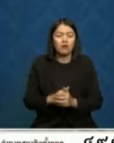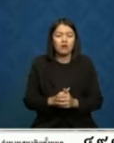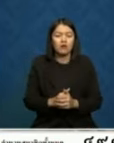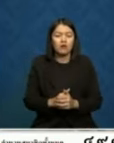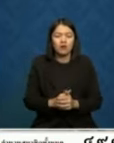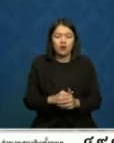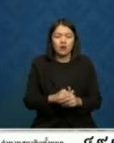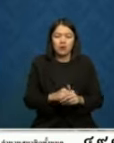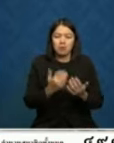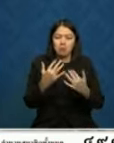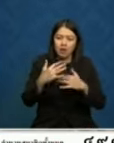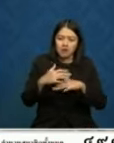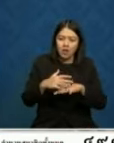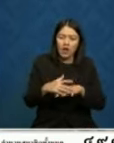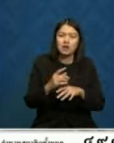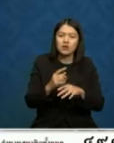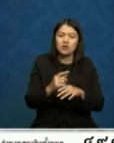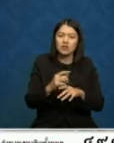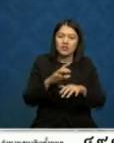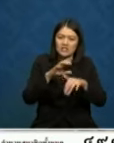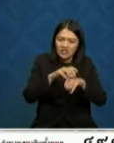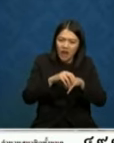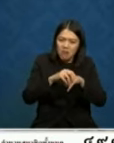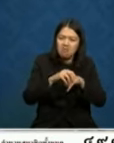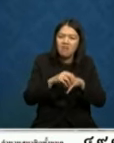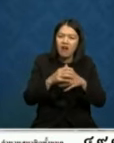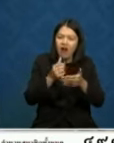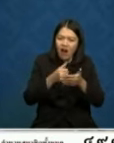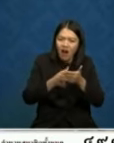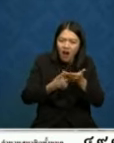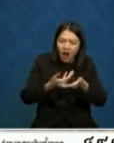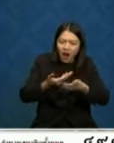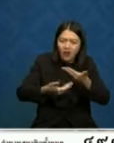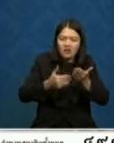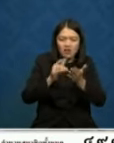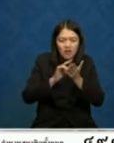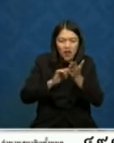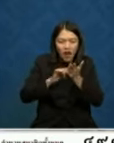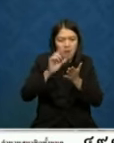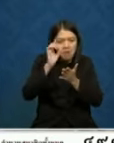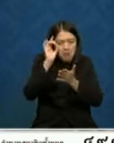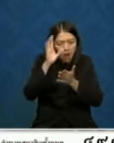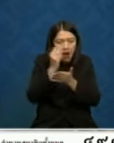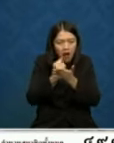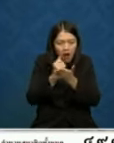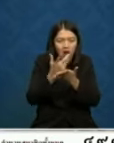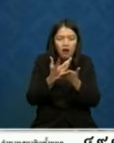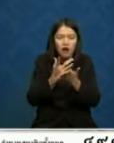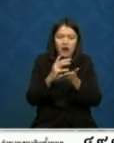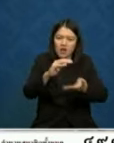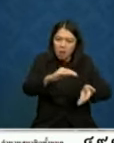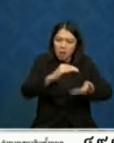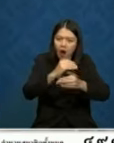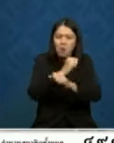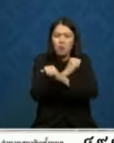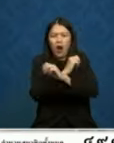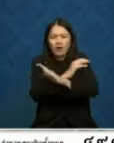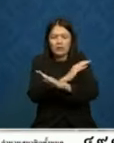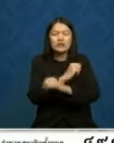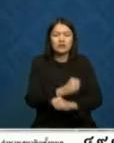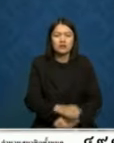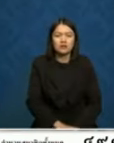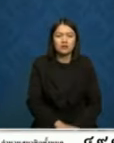พหลักในการประสานงานทั้งด้านปราบปรามนักค้ายาบ้านะครับมาตรการในการสกัดการนำเข้านะ